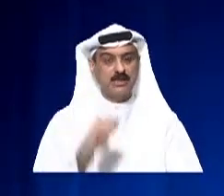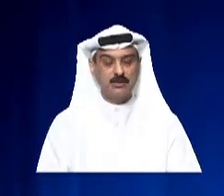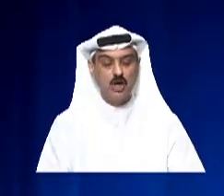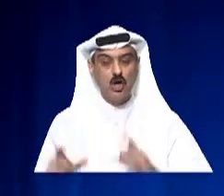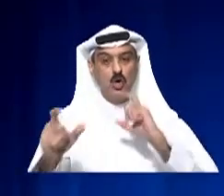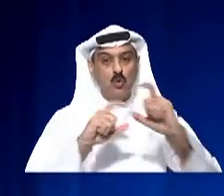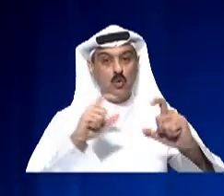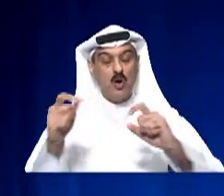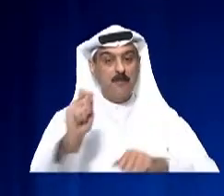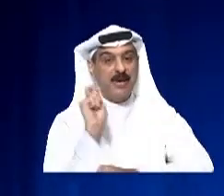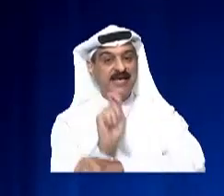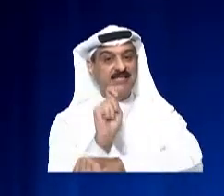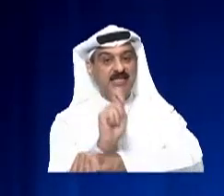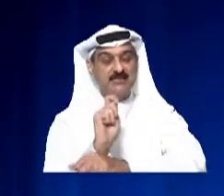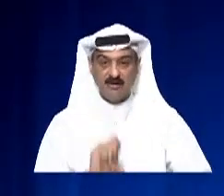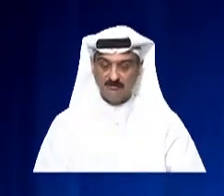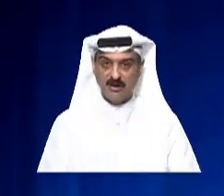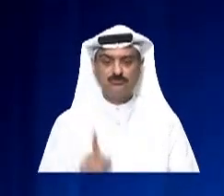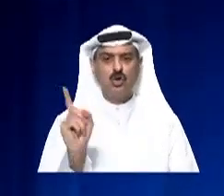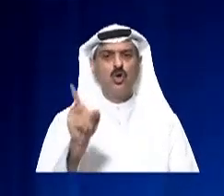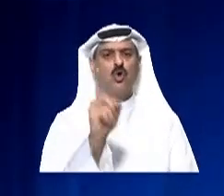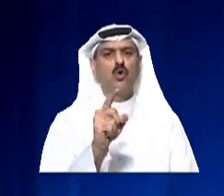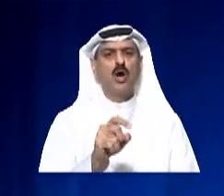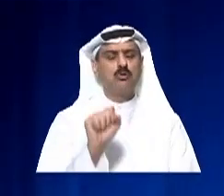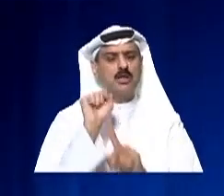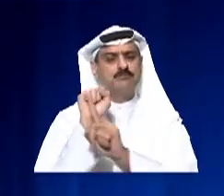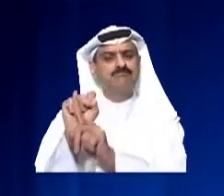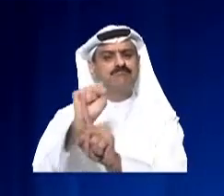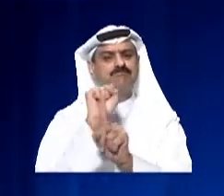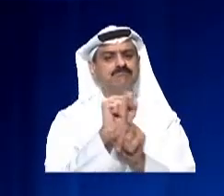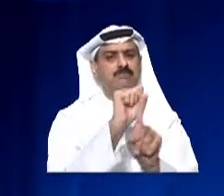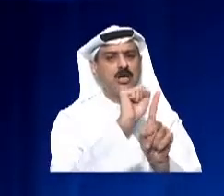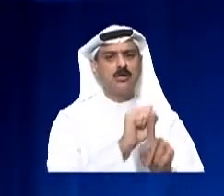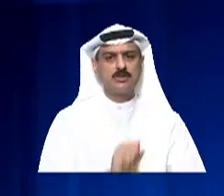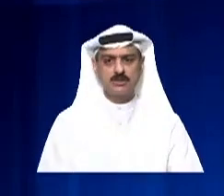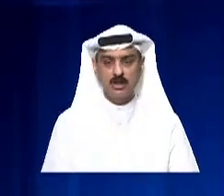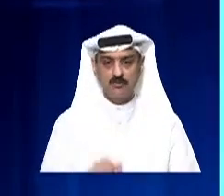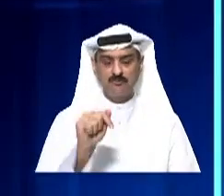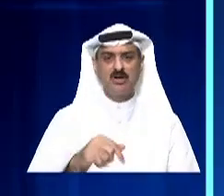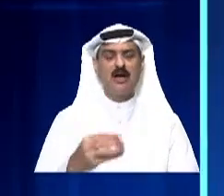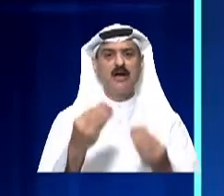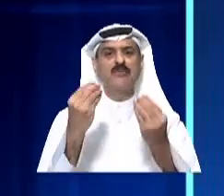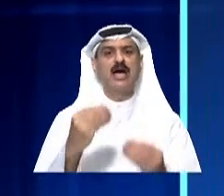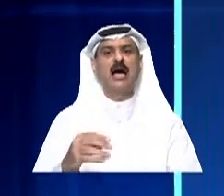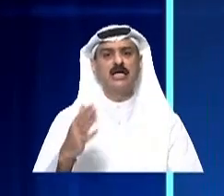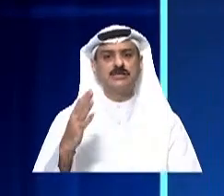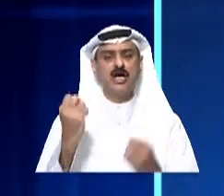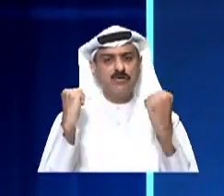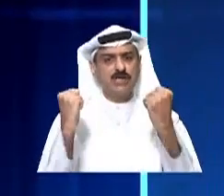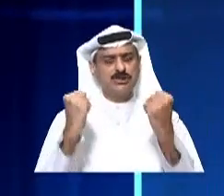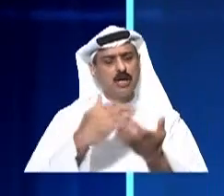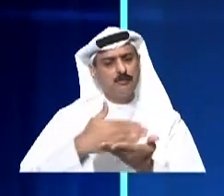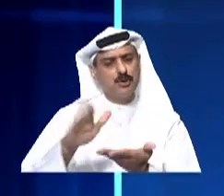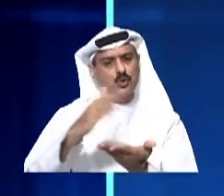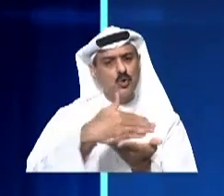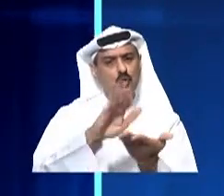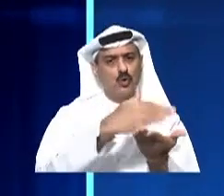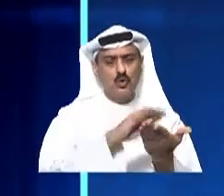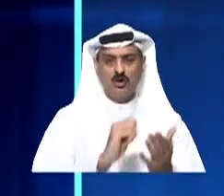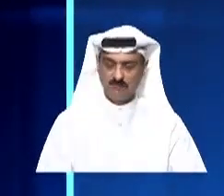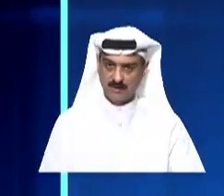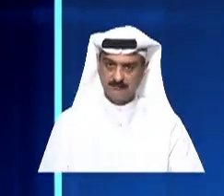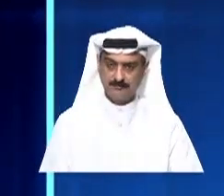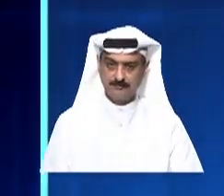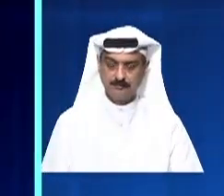الكويتي والجهات التي تراها مناسبة لاتخاذ كل ما من شأنه تذليل أي معوقات قد تواجه أي